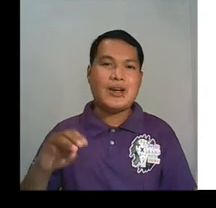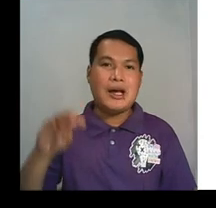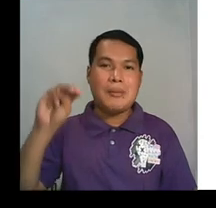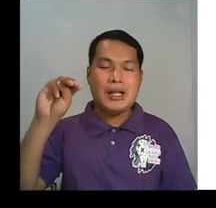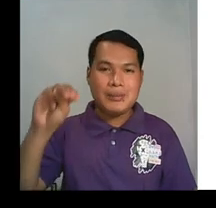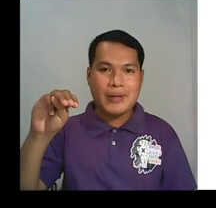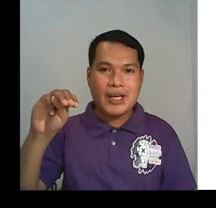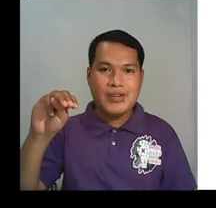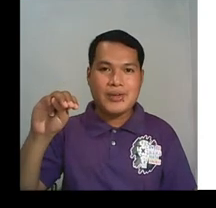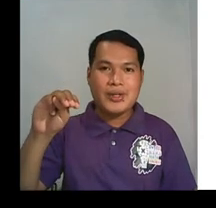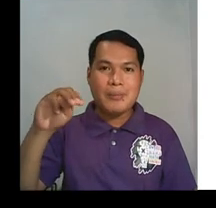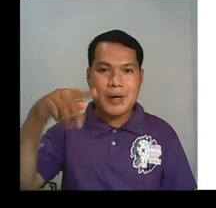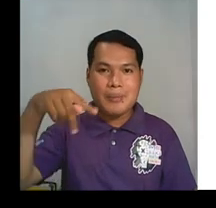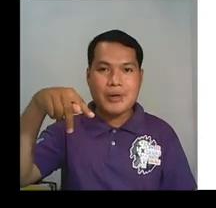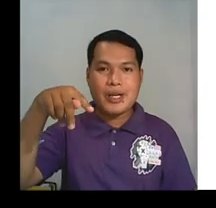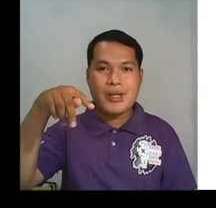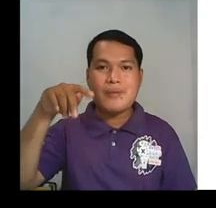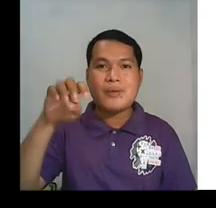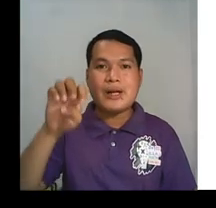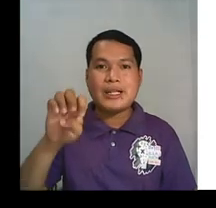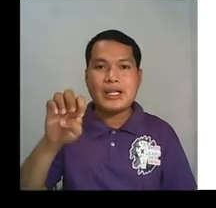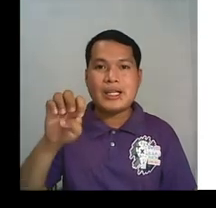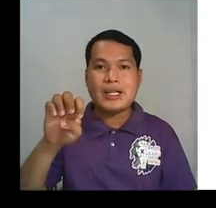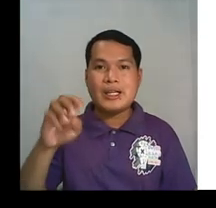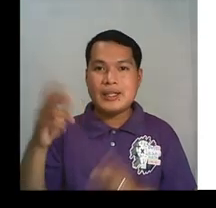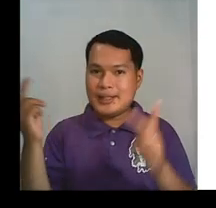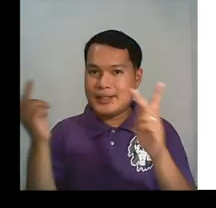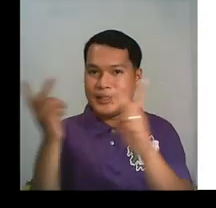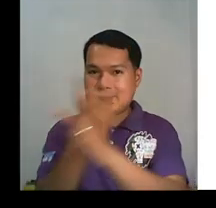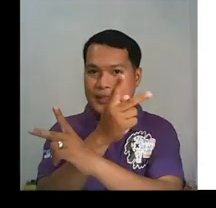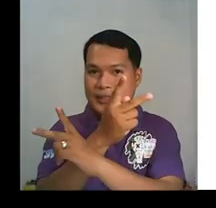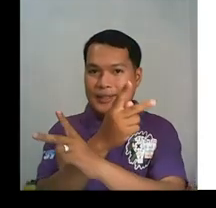yun ay pinatawag na multiplication property of equality.